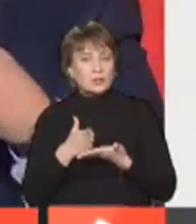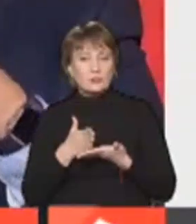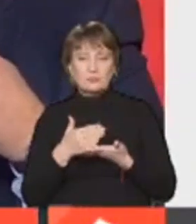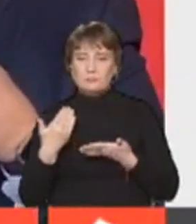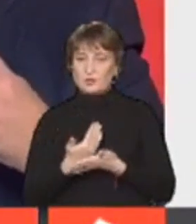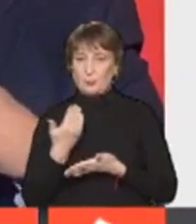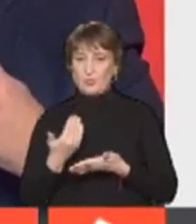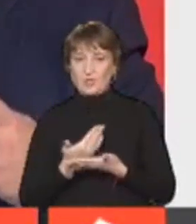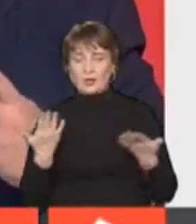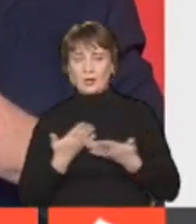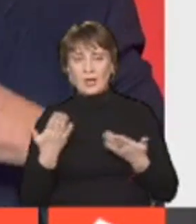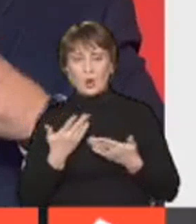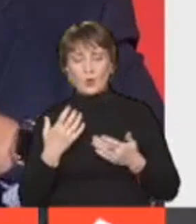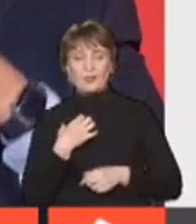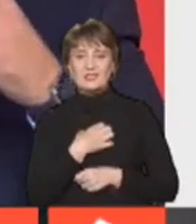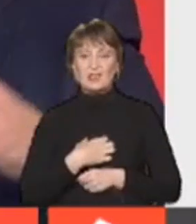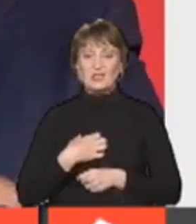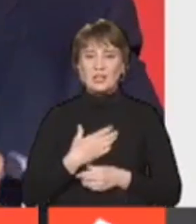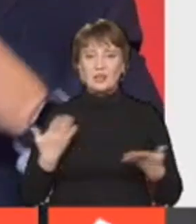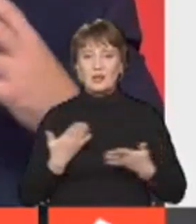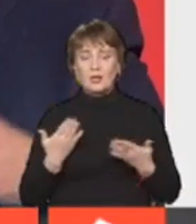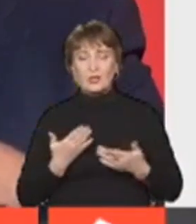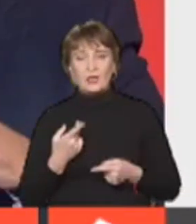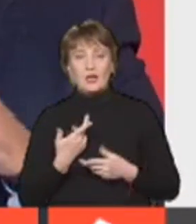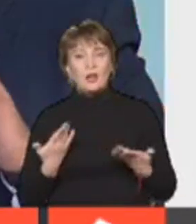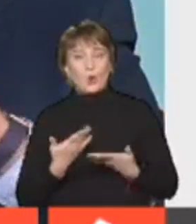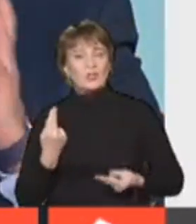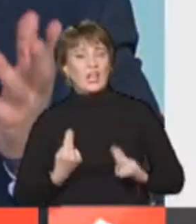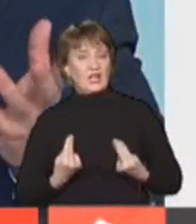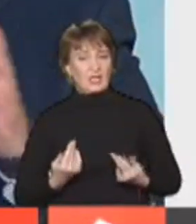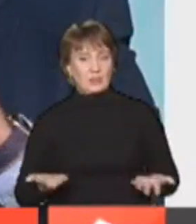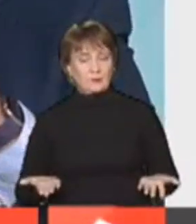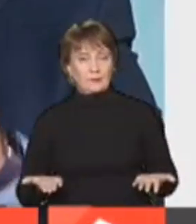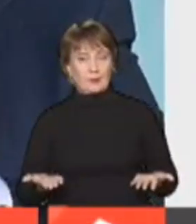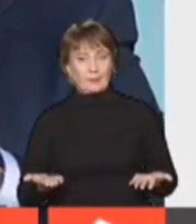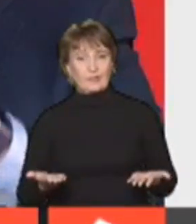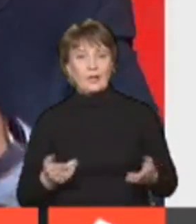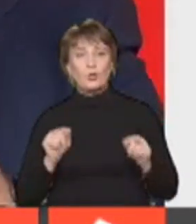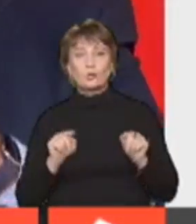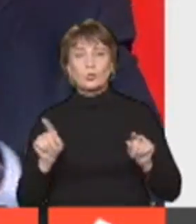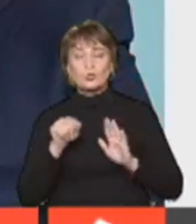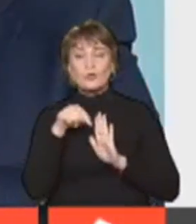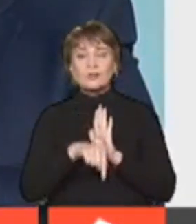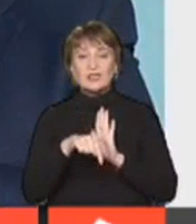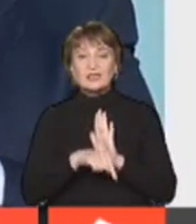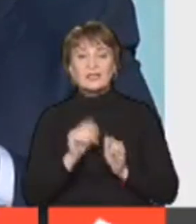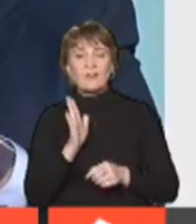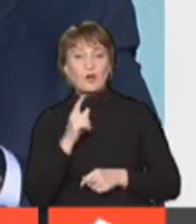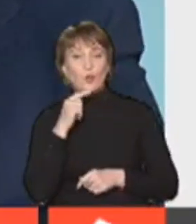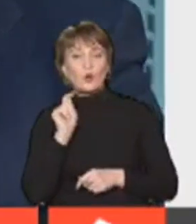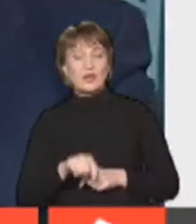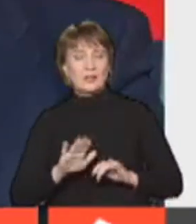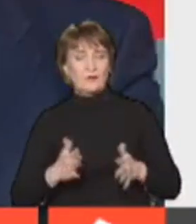якоїсь, ну, я не маю на увазі там стратегії, але якоїсь тактичної гри, от в контексті того, що всередині України відбувається, як